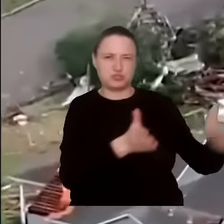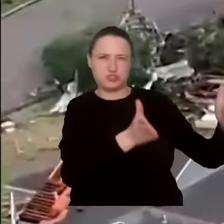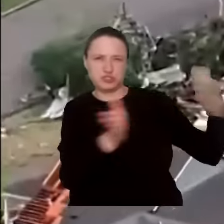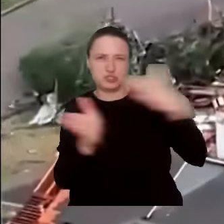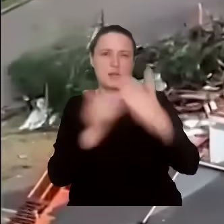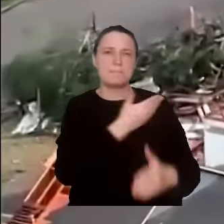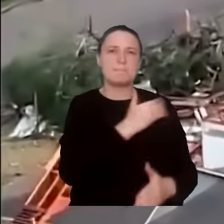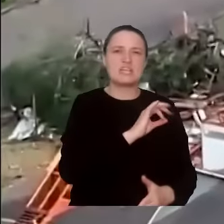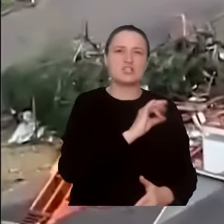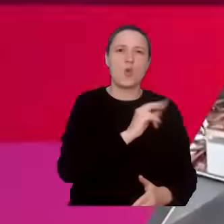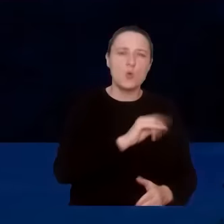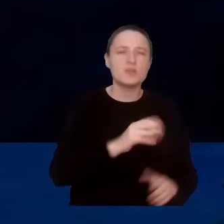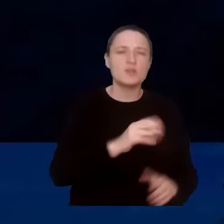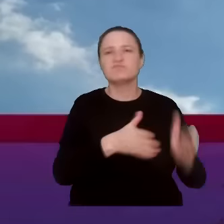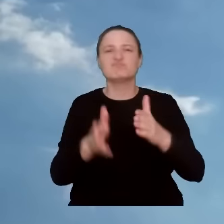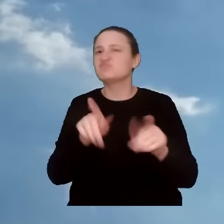stan Oklahoma po Teksas.